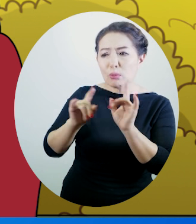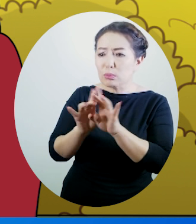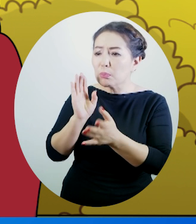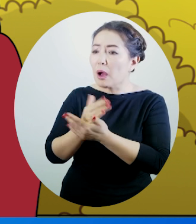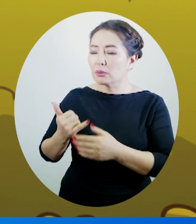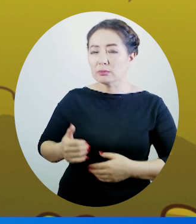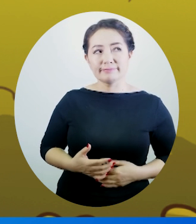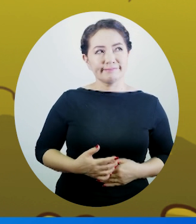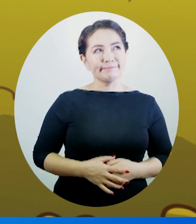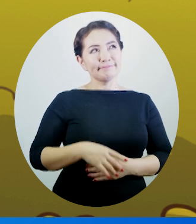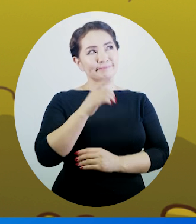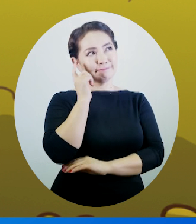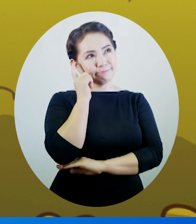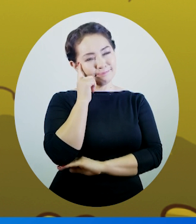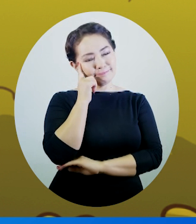мó?